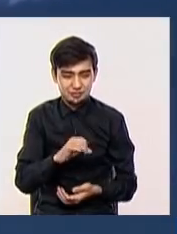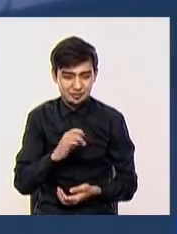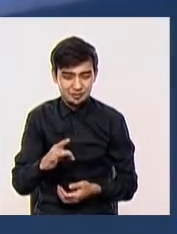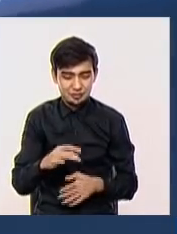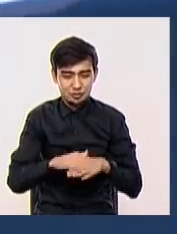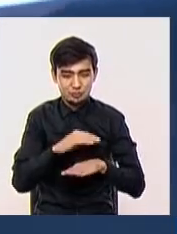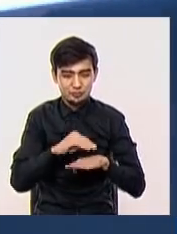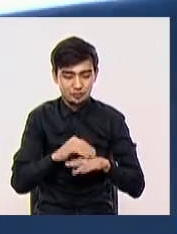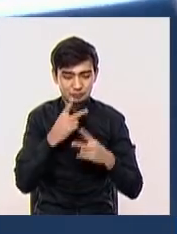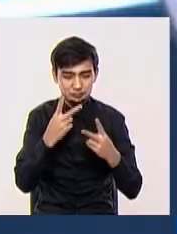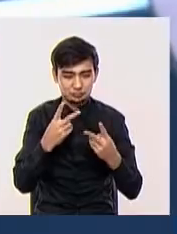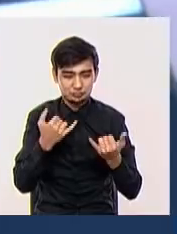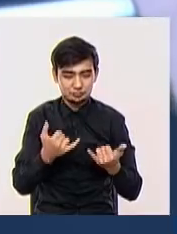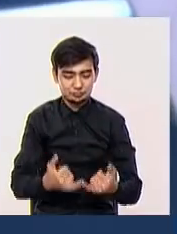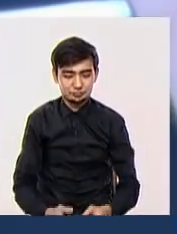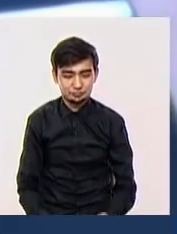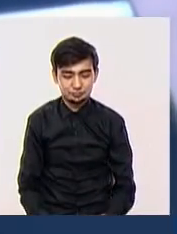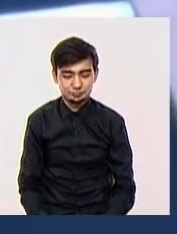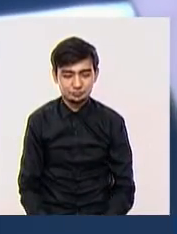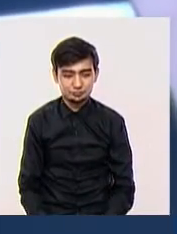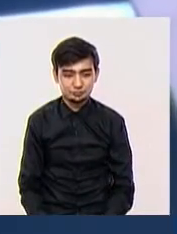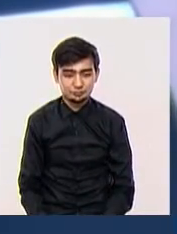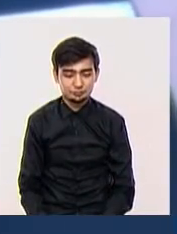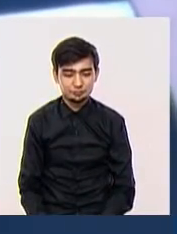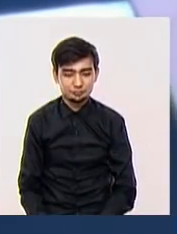Миндыбаев. Добрый вечер и смотрите сегодня.